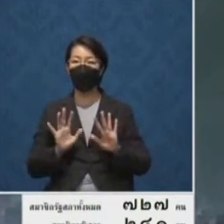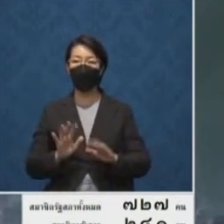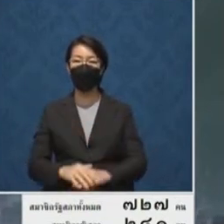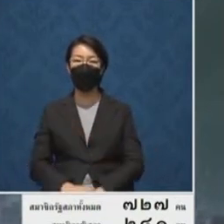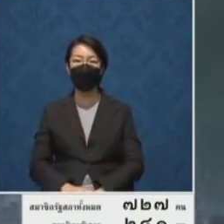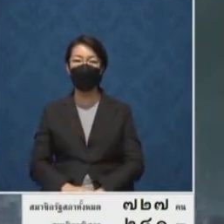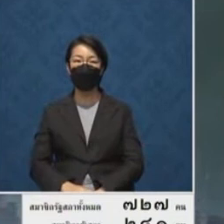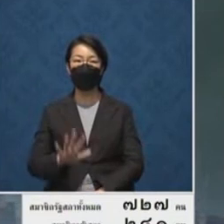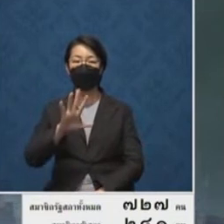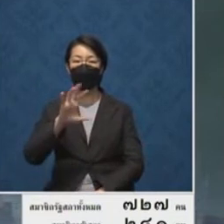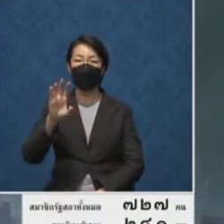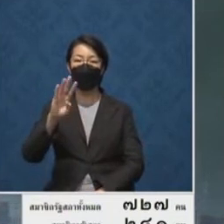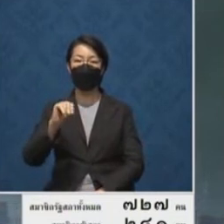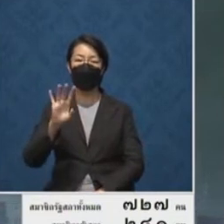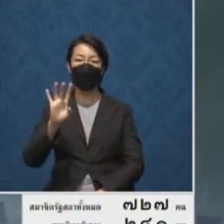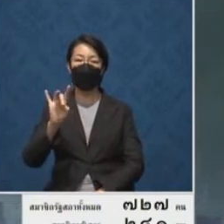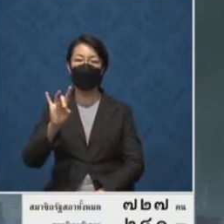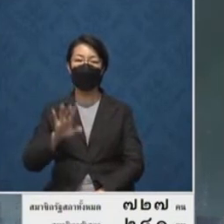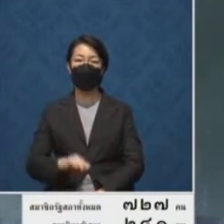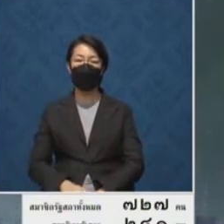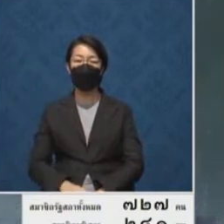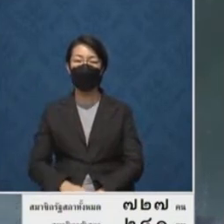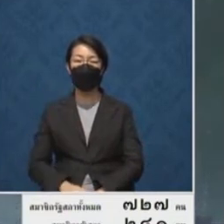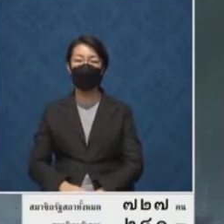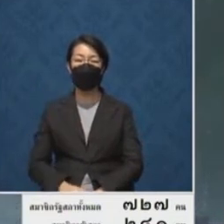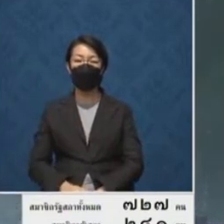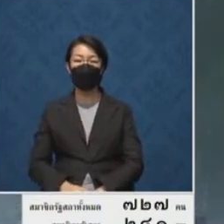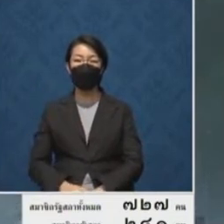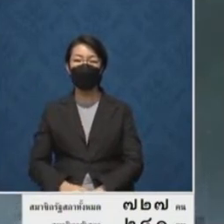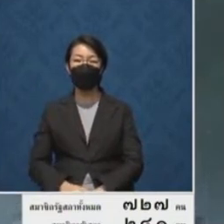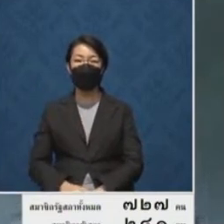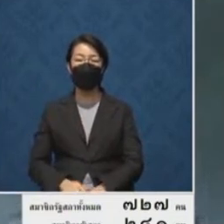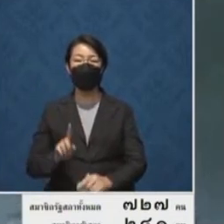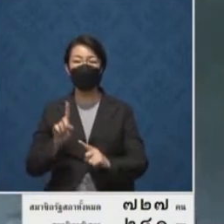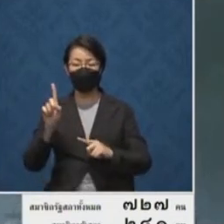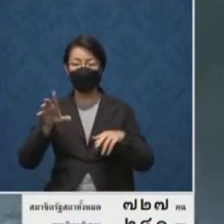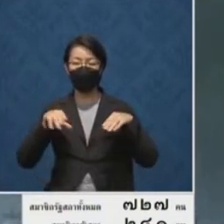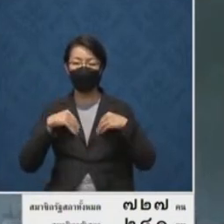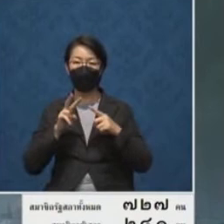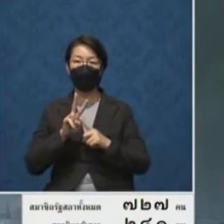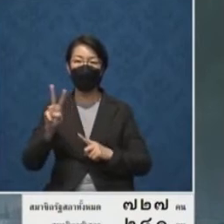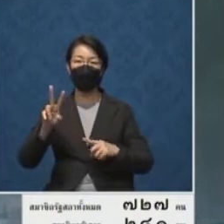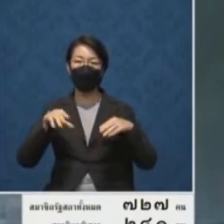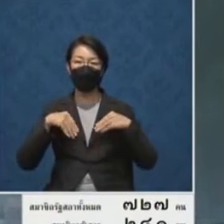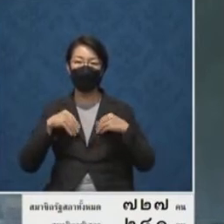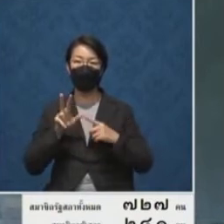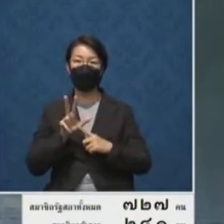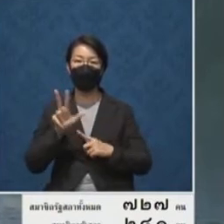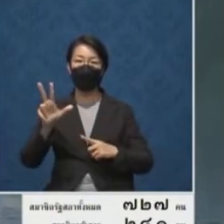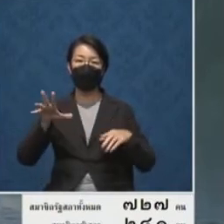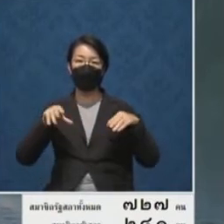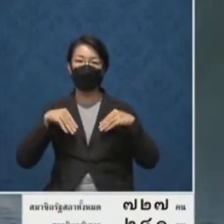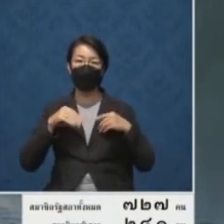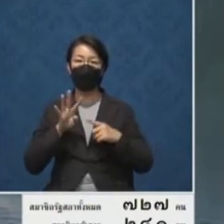ไม่รับหลักการ 548นายสมชายฝั่งชลจิต 1รับหลักการ2รับหลัก